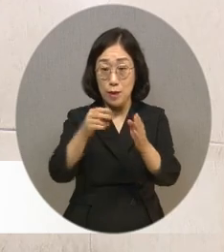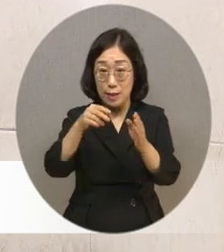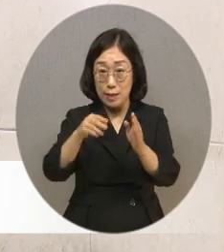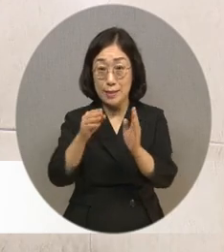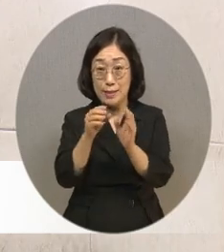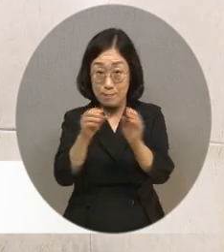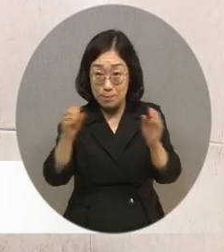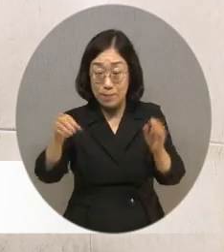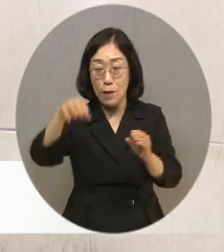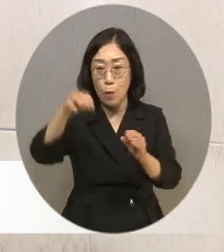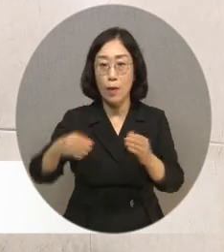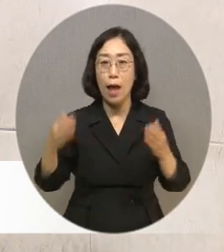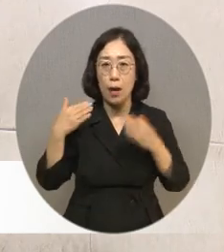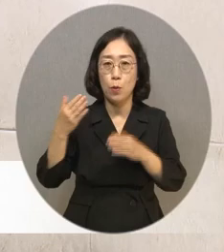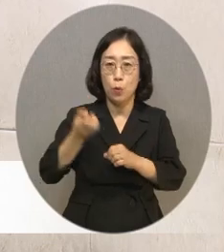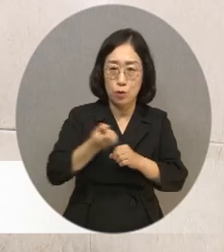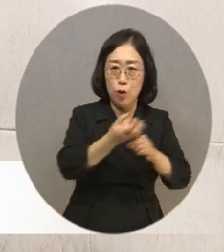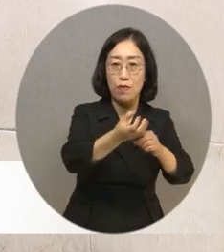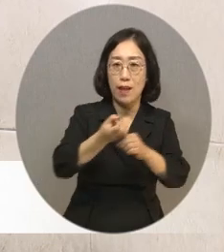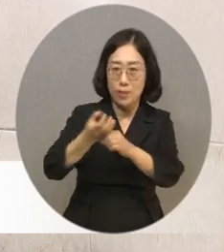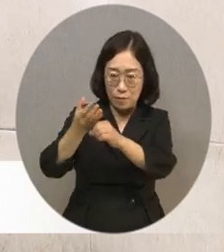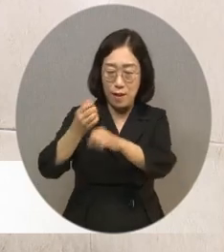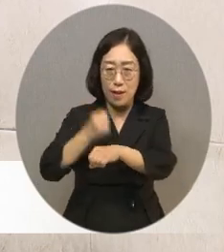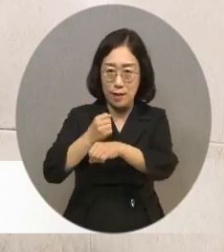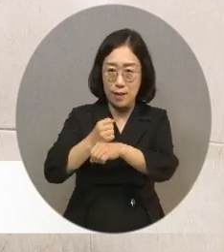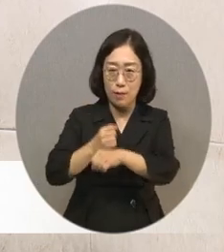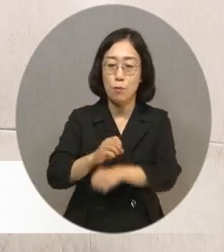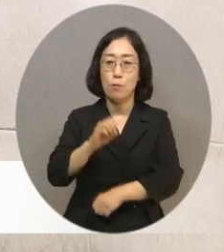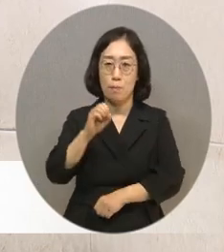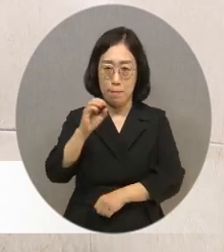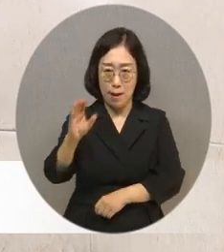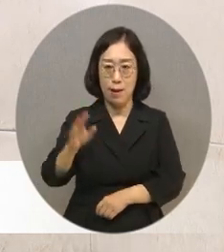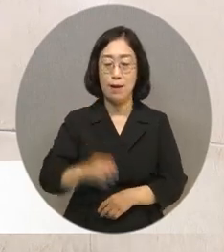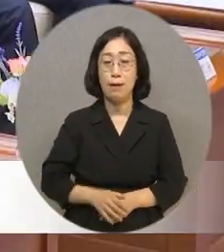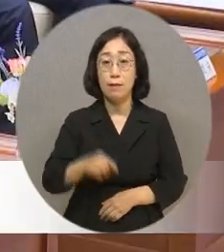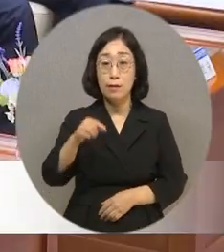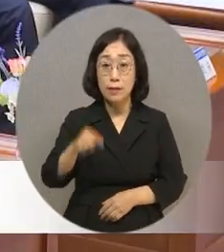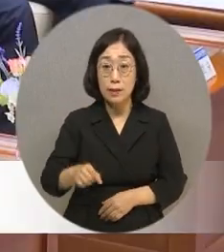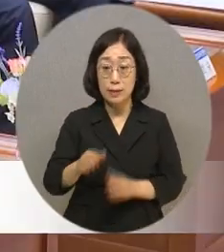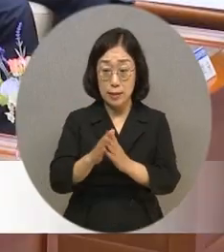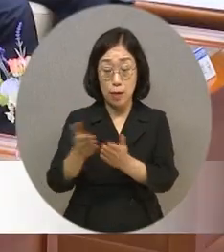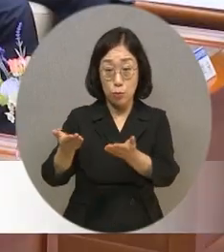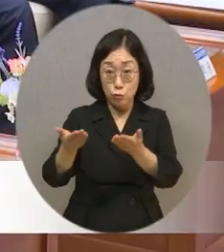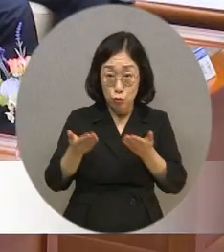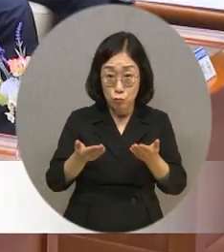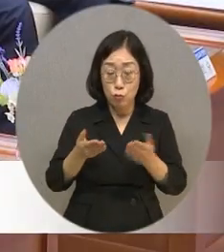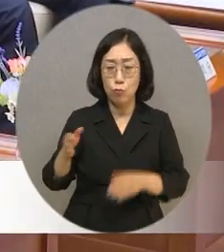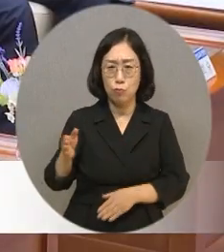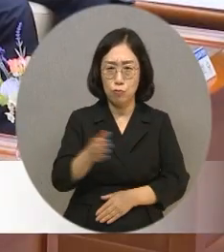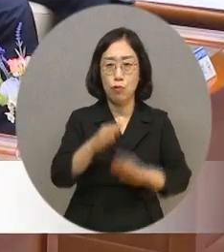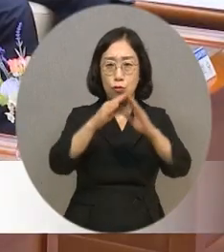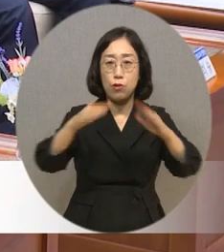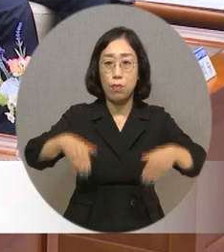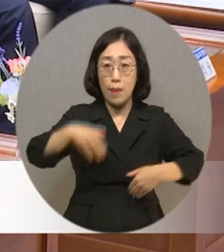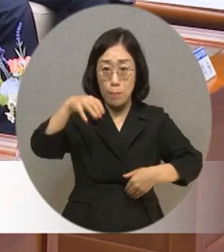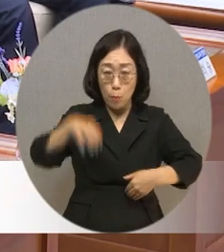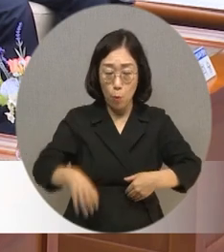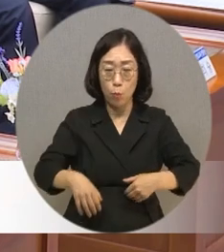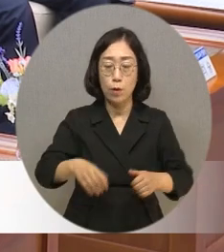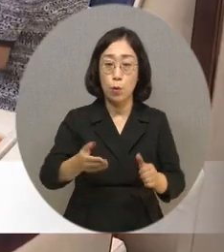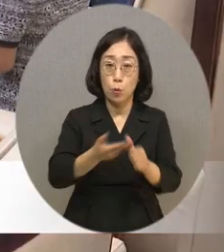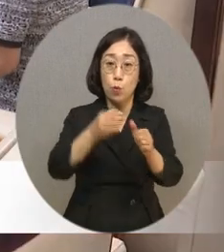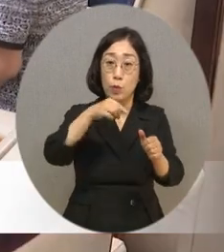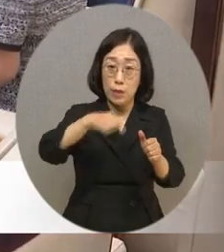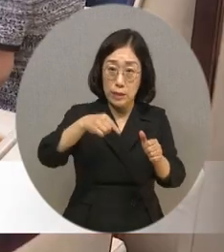학교 등에 잘 전달하겠다고 말했습니다 이번 도서 기탁을 계기로 전남의 지역 인재 양성에